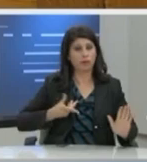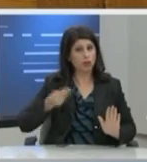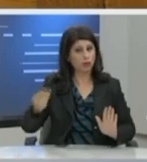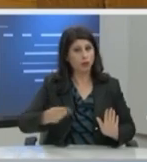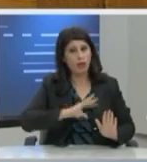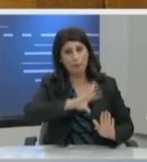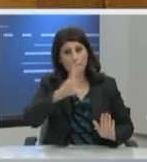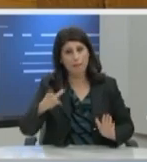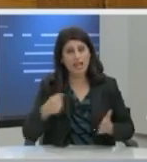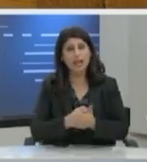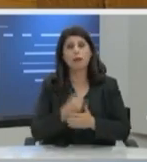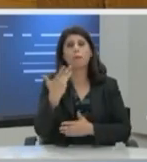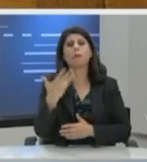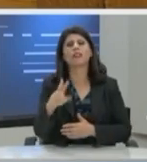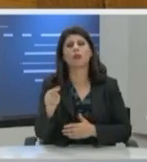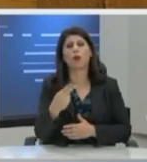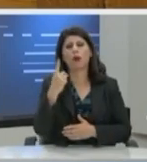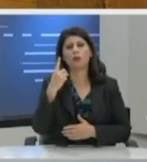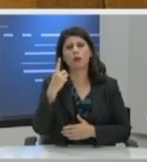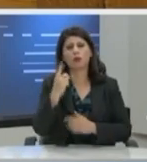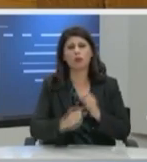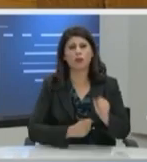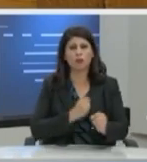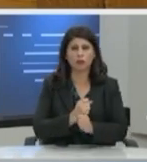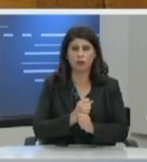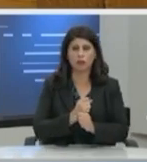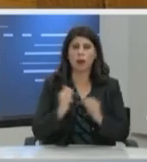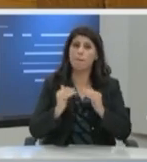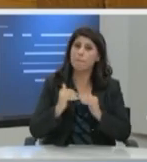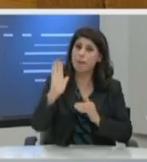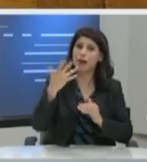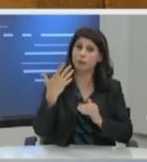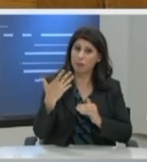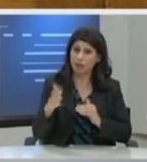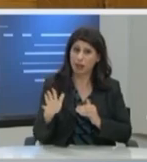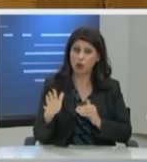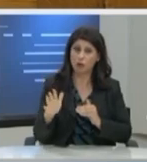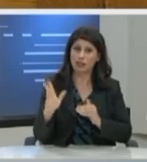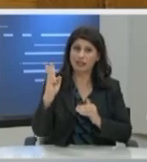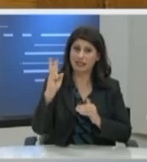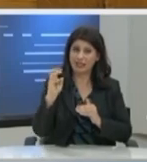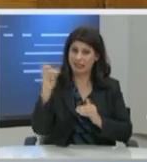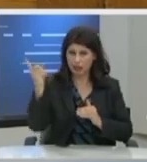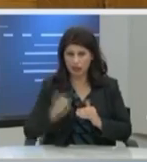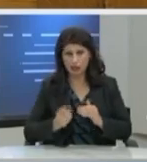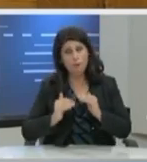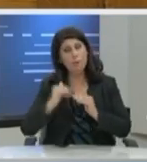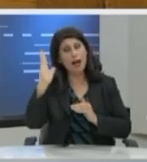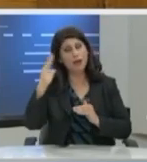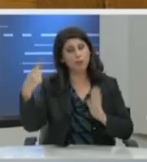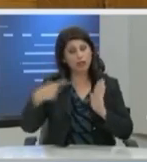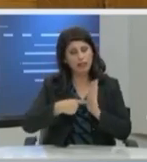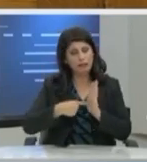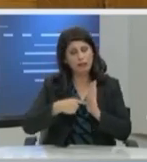μέχρι 500 ευρώ ένα μισθό το χρόνο, πάνω από τα 500 το 30%, πάνω από τα